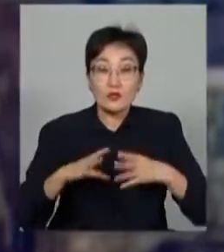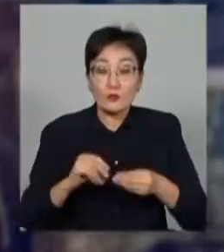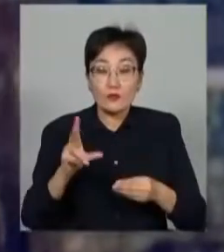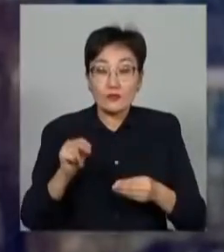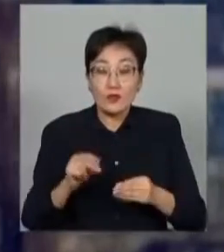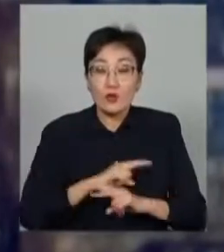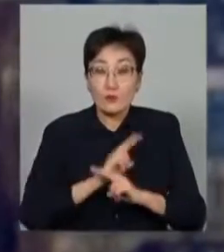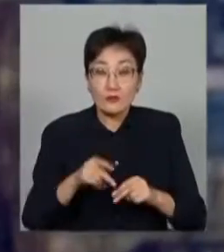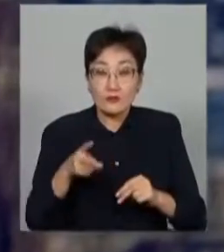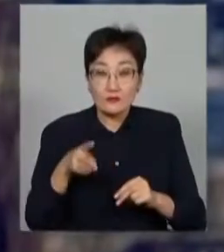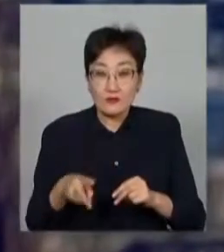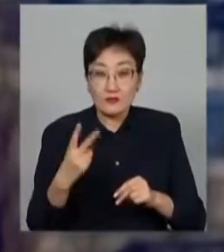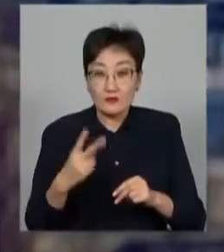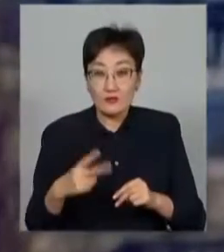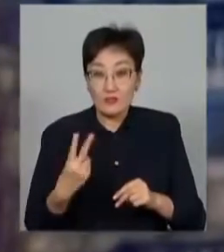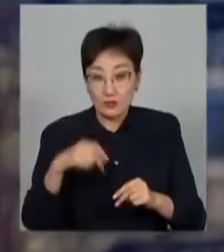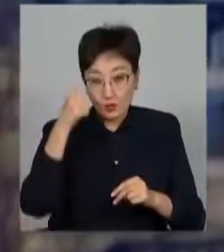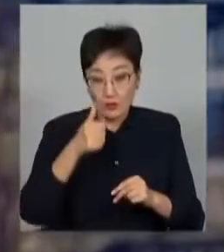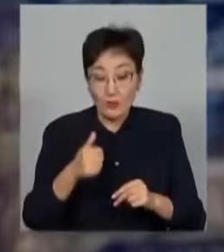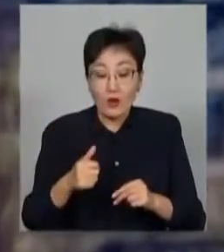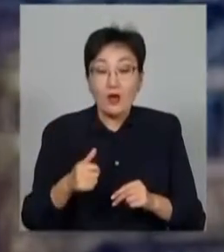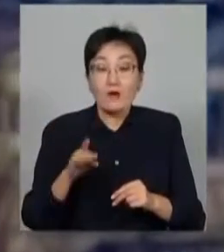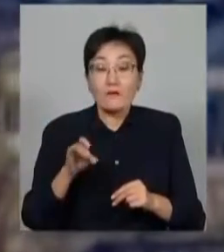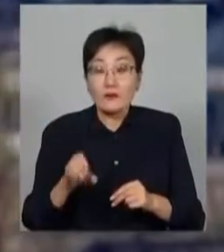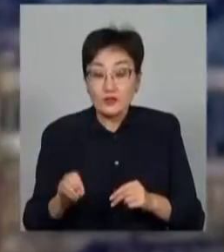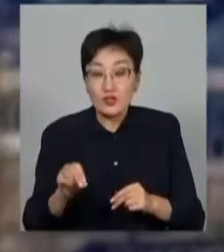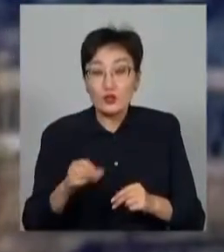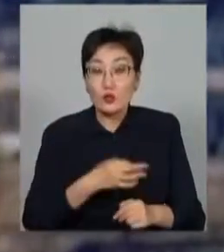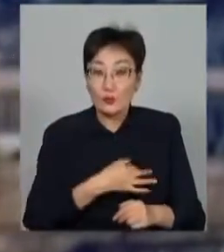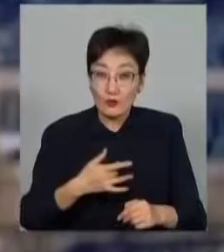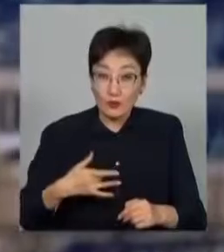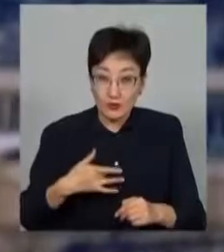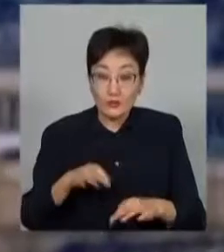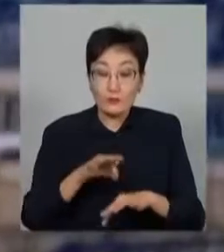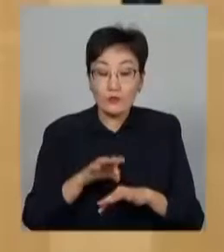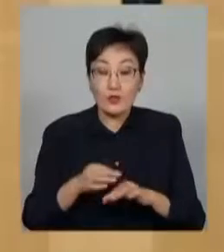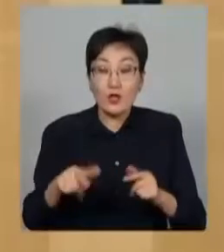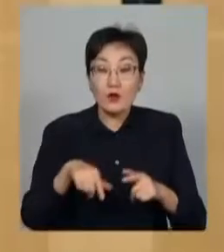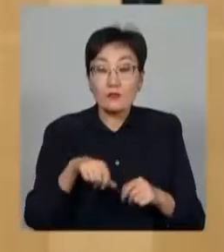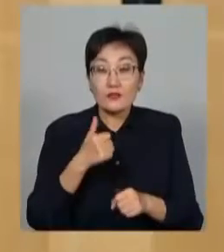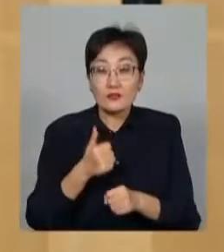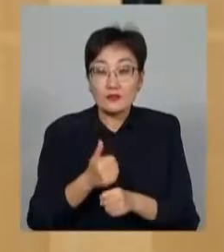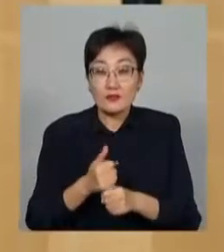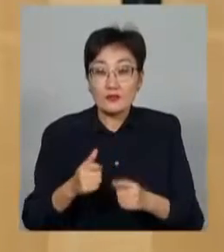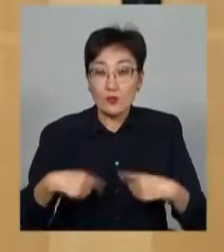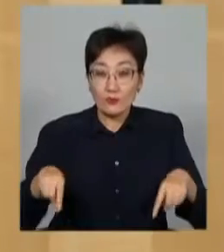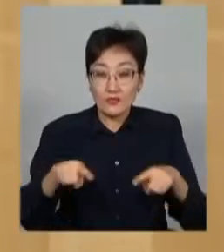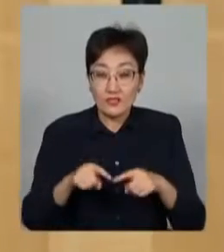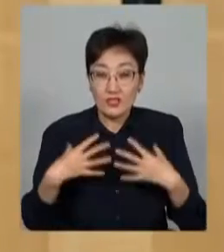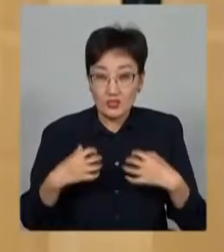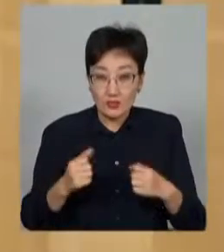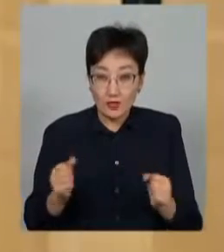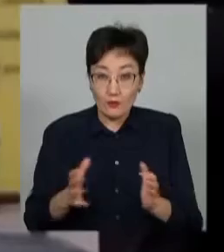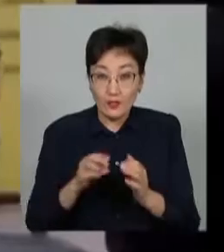смертности за 2020 год от вич малярии туберкулеза об этом сообщил генеральный директор всемирной организации здравоохранения